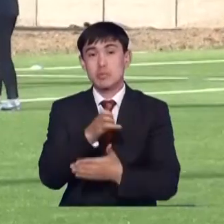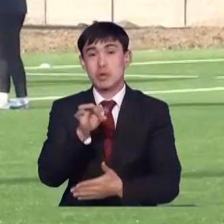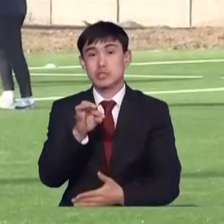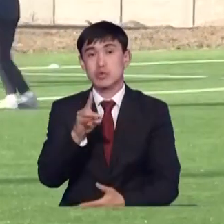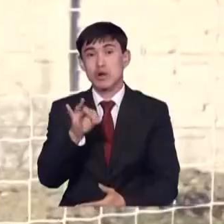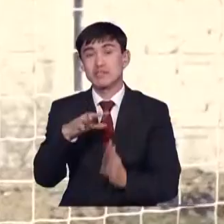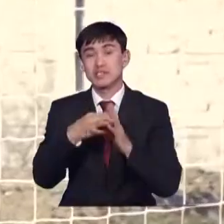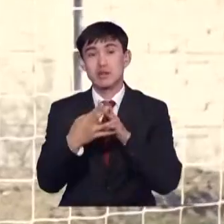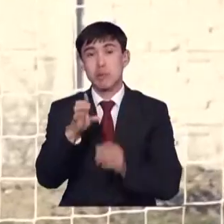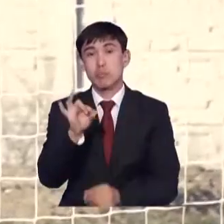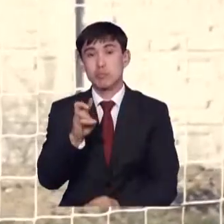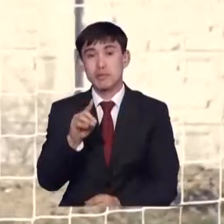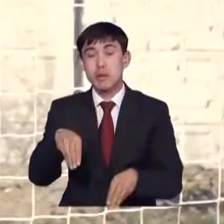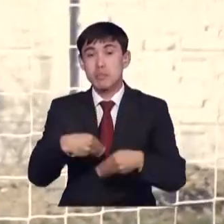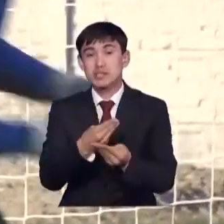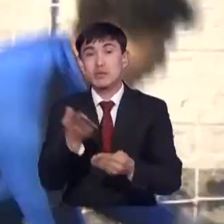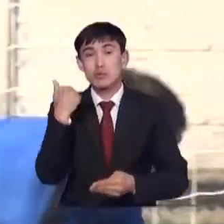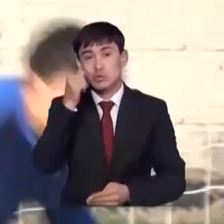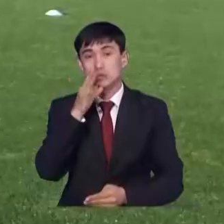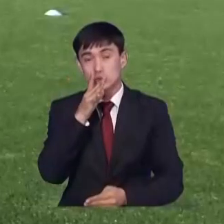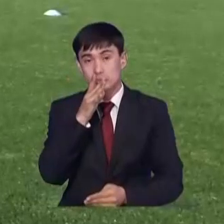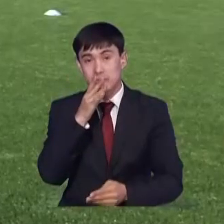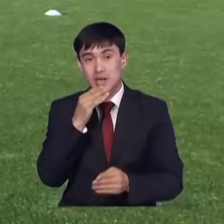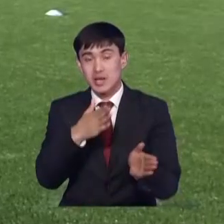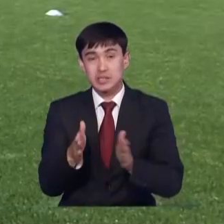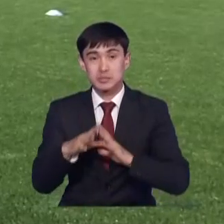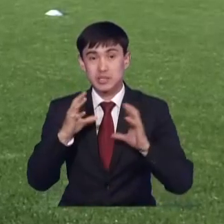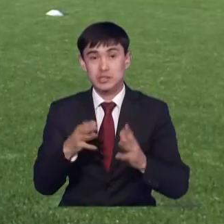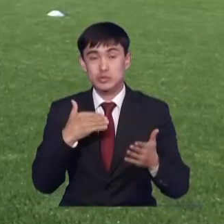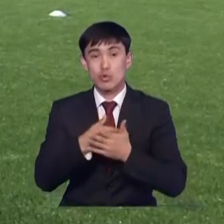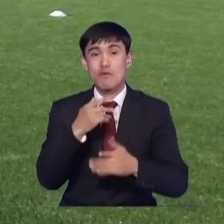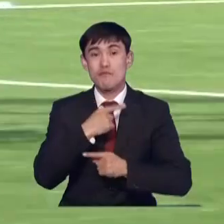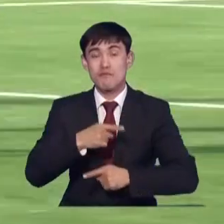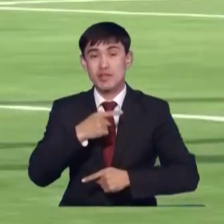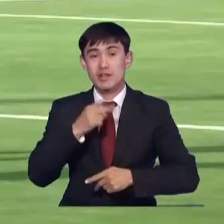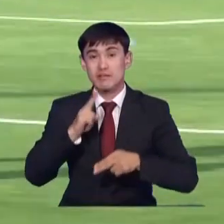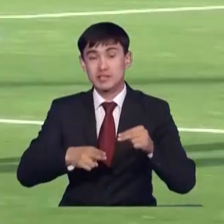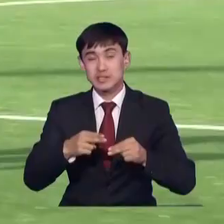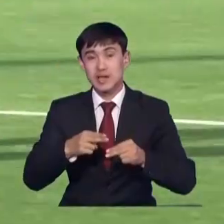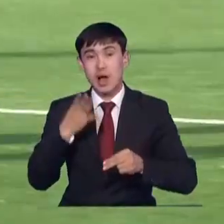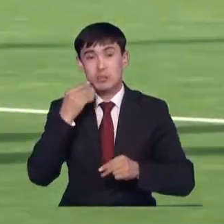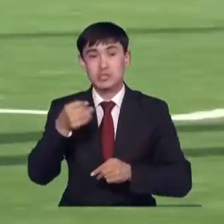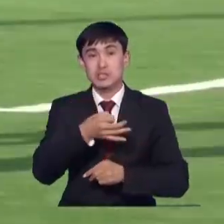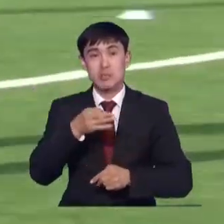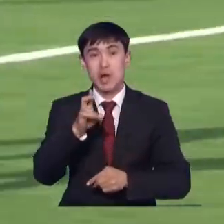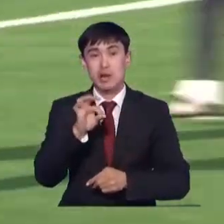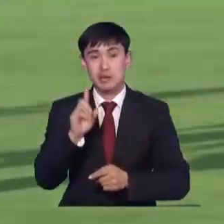в силе балби предоставлено ещё в прошлом сезоне режим сохранится до финального свист в игре с алматинским